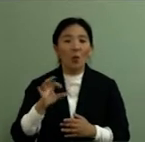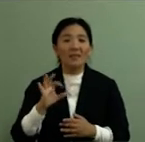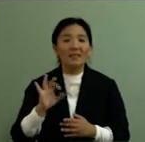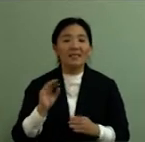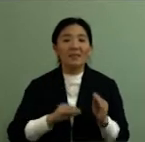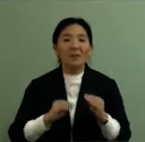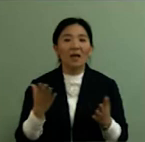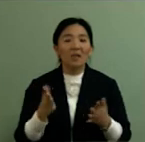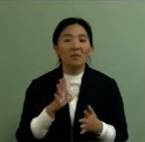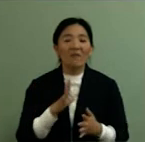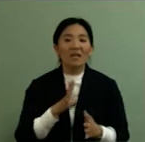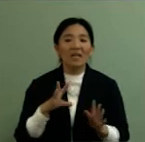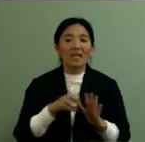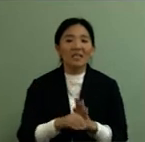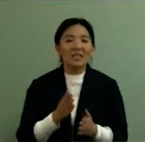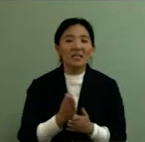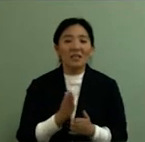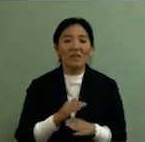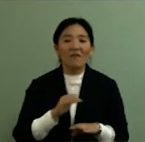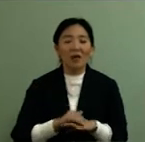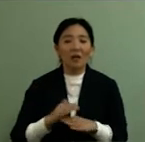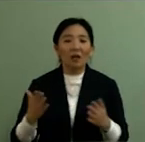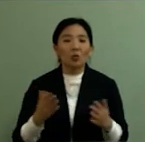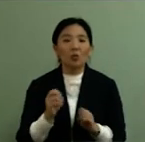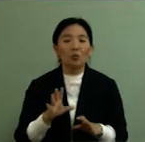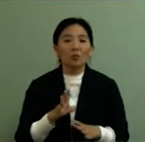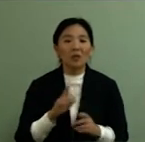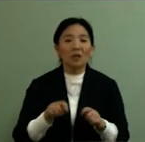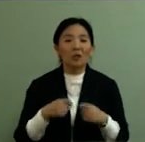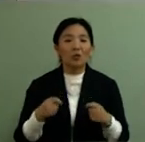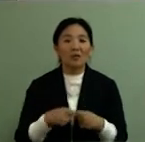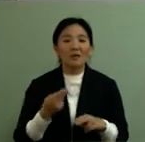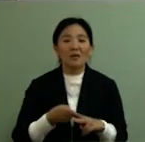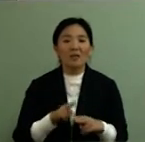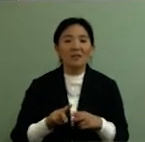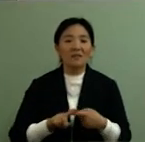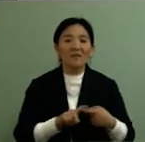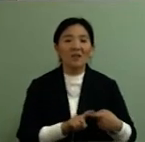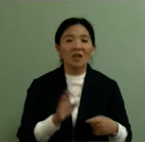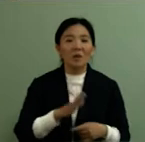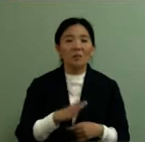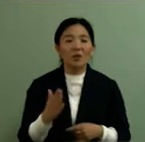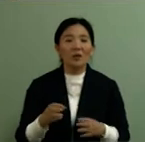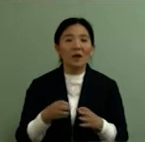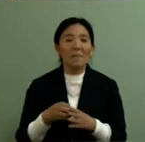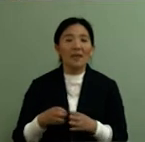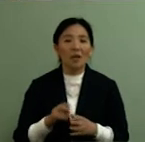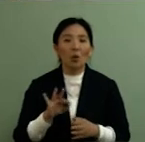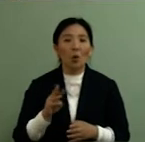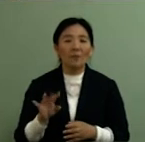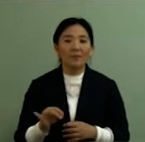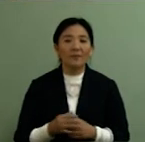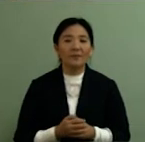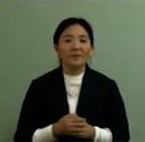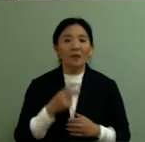какие могут быть естественные факторы, которые могут нарушать эти связи между компонентами.